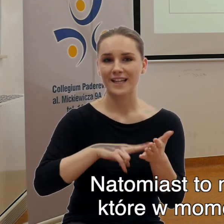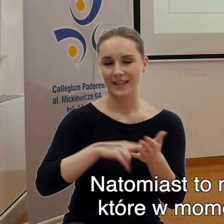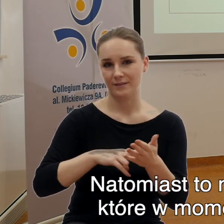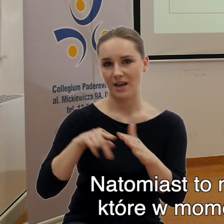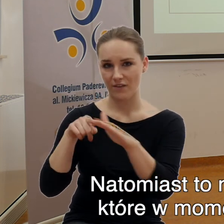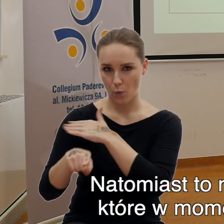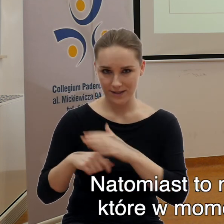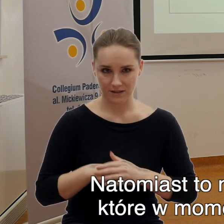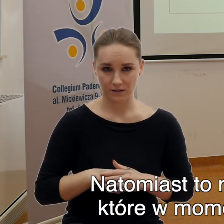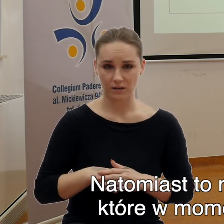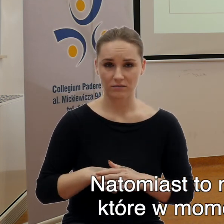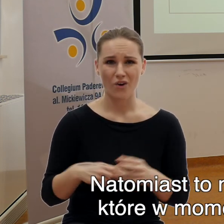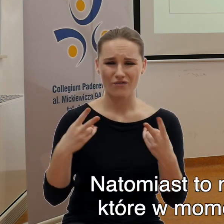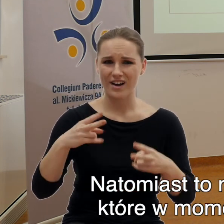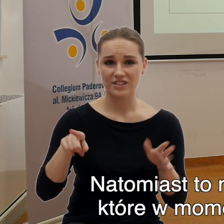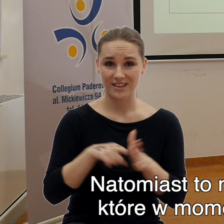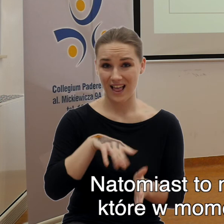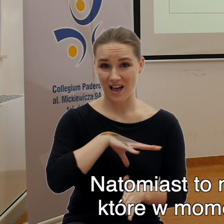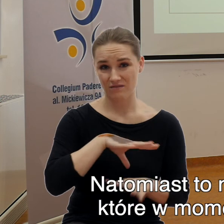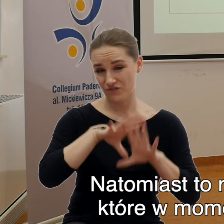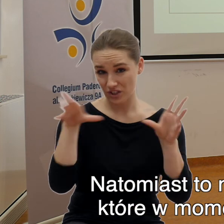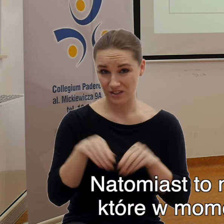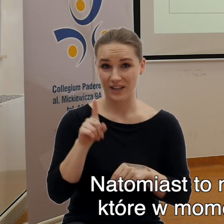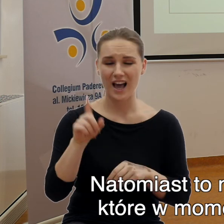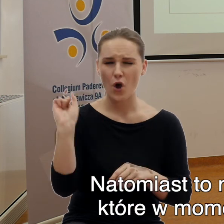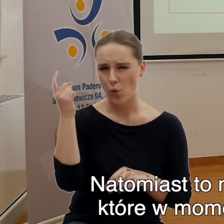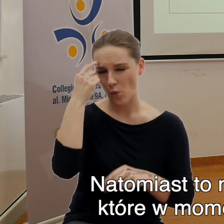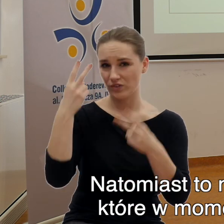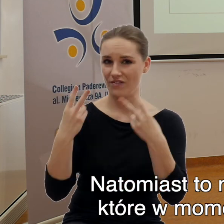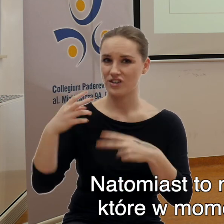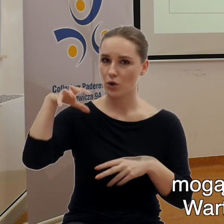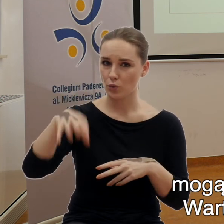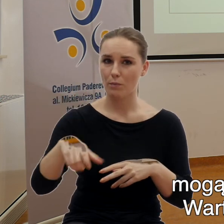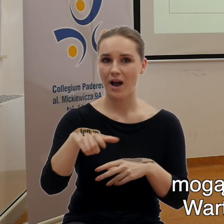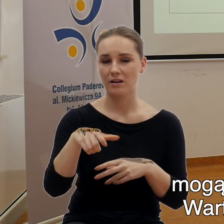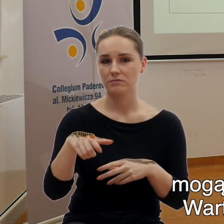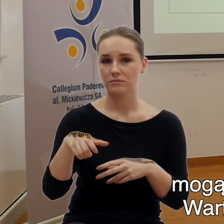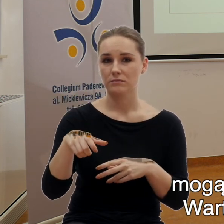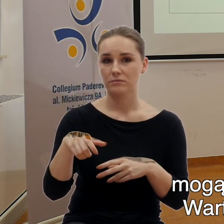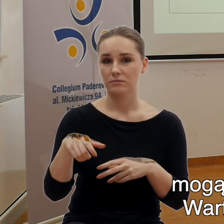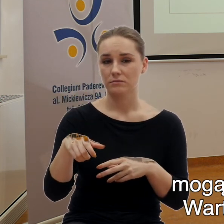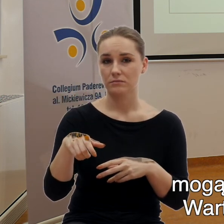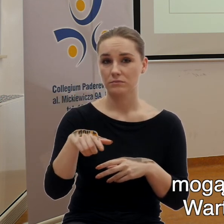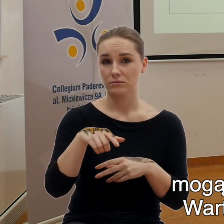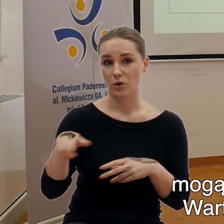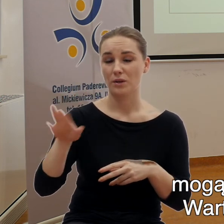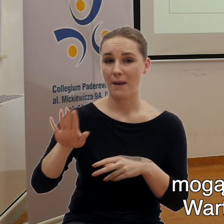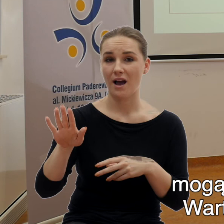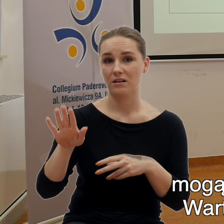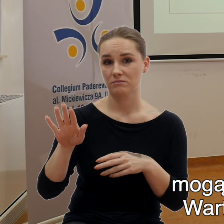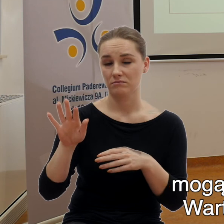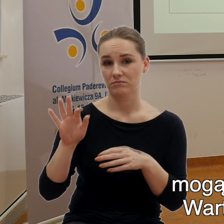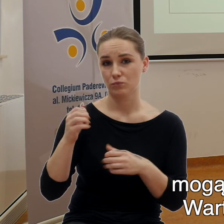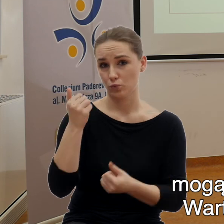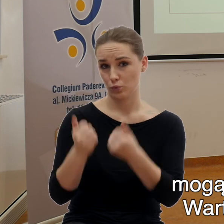szczególne znaczenie dla osób, które w momencie, gdy zostanie ogłoszona ewakuacja, mogą mieć jakieś trudności w orientacji.